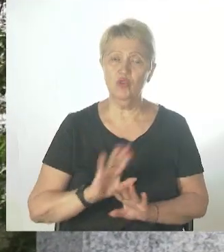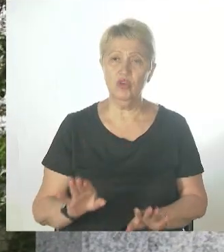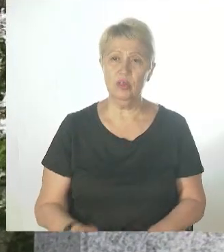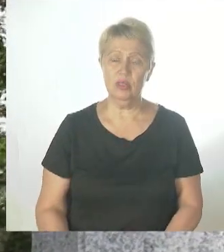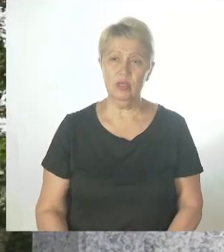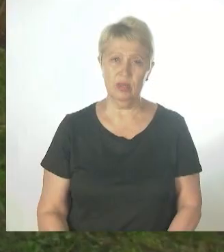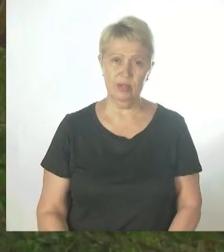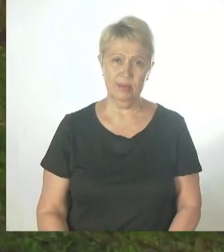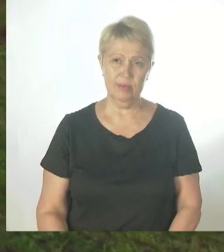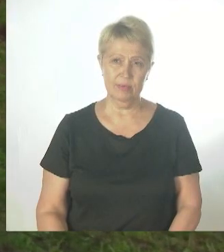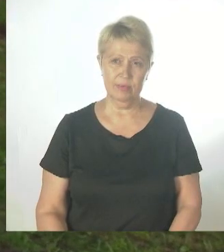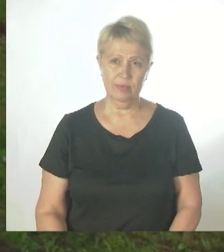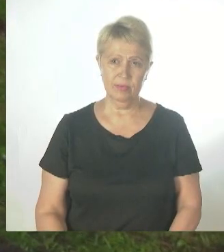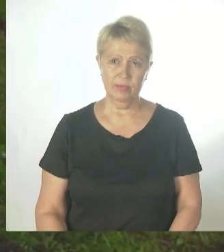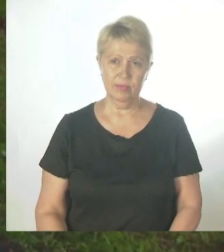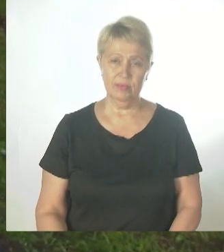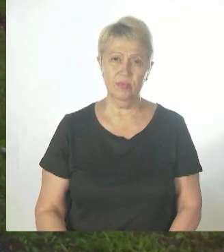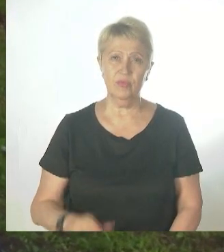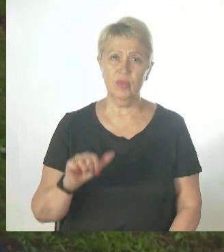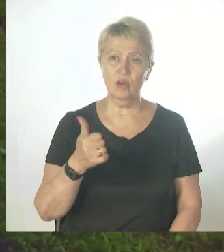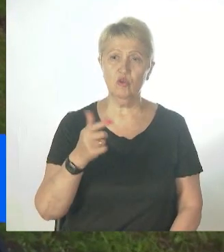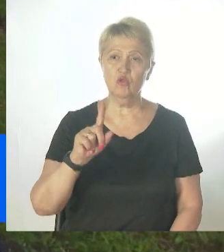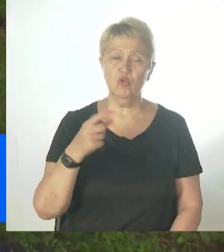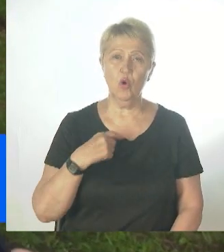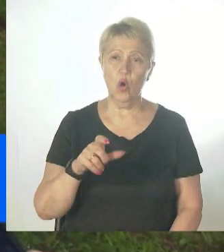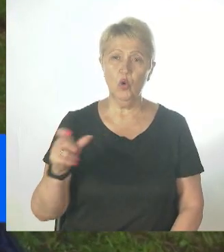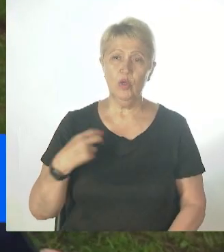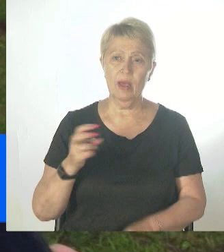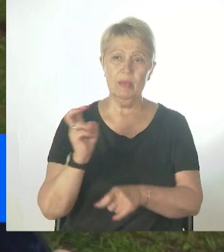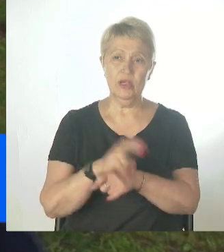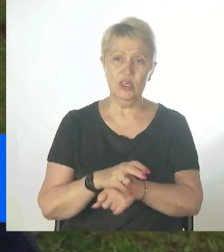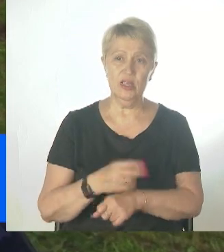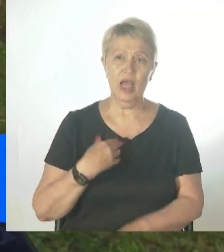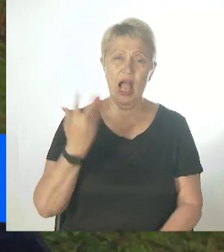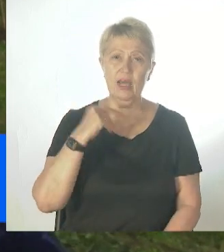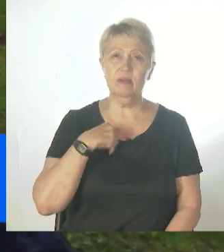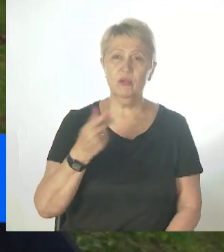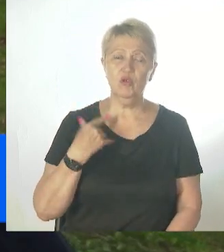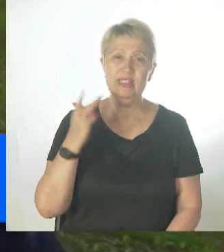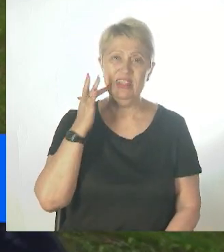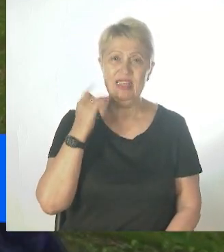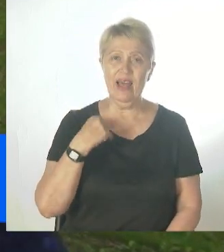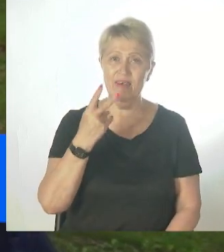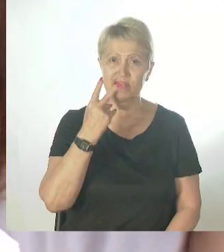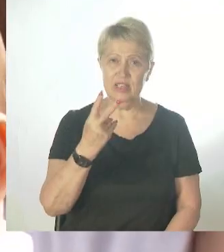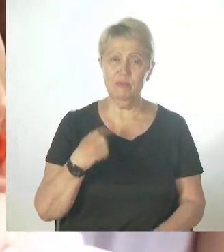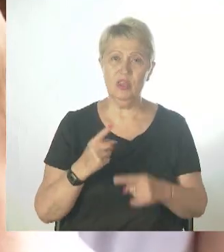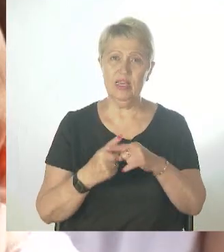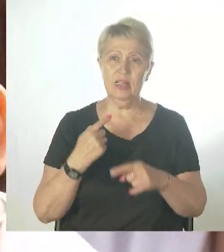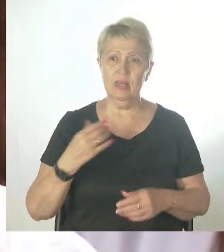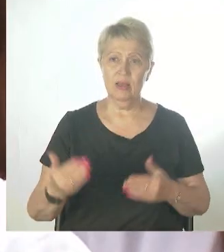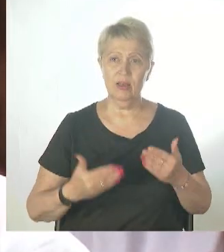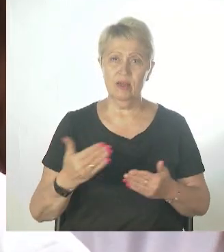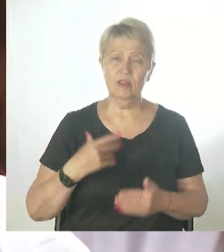Благослови. Слава Богу, люди пришли. И те, кого мы всегда видим на крестном ходе в день Петра и Февронии,